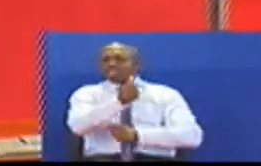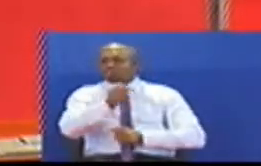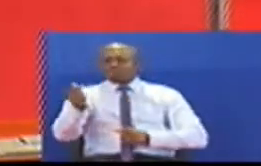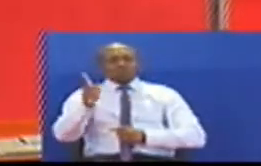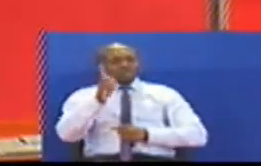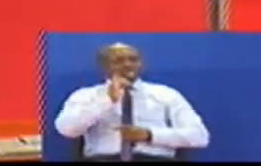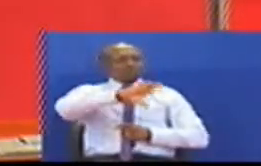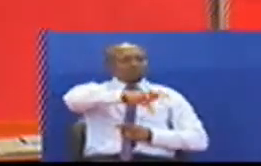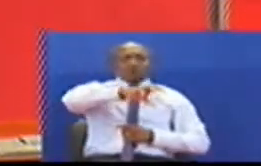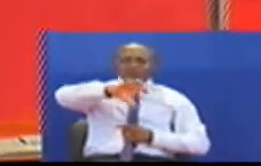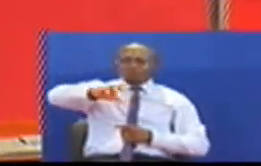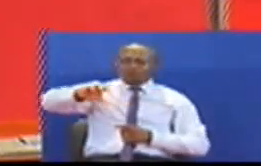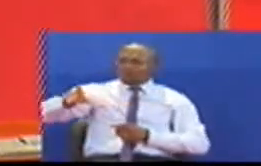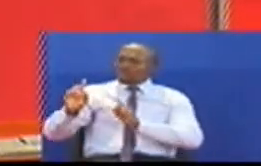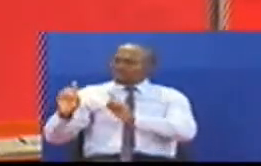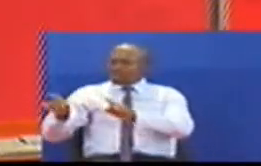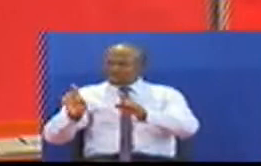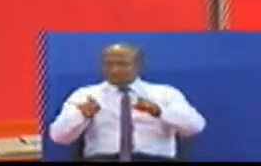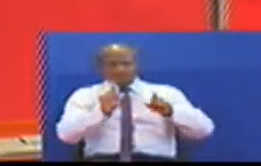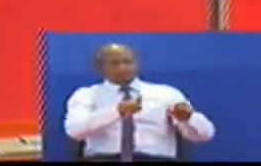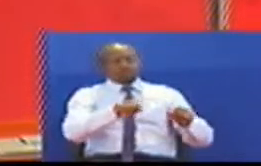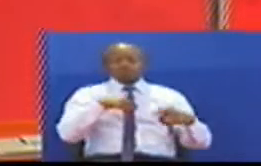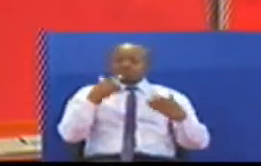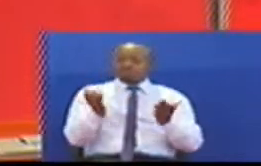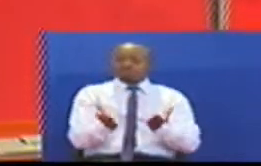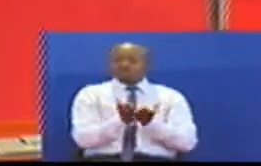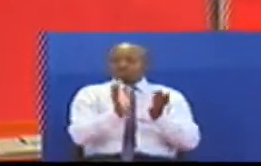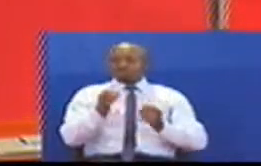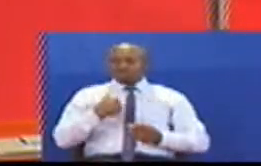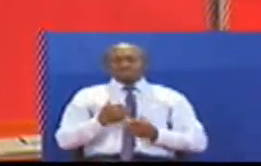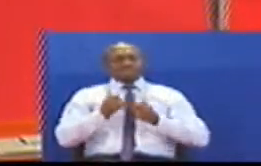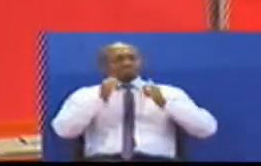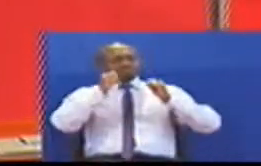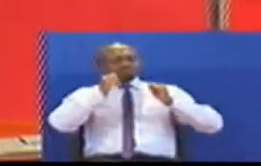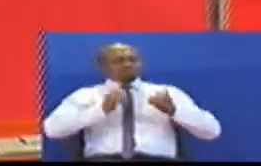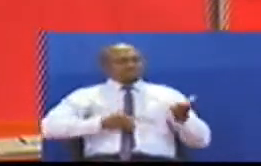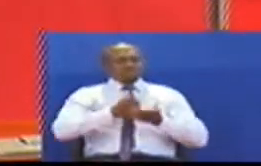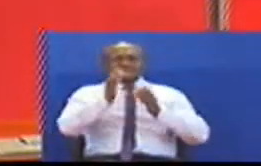mkoa. Maana bahati nzuri mimi katika mihangaiko yangu nimeweza kutembea katika mikoa mingi,